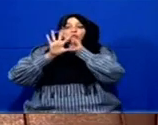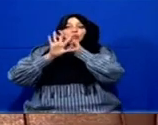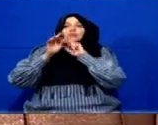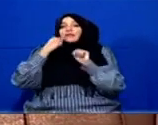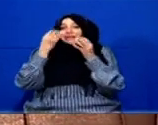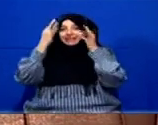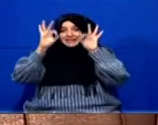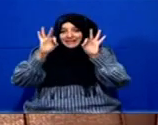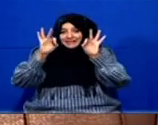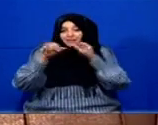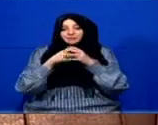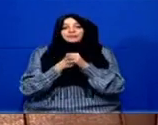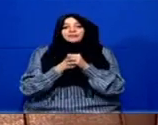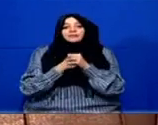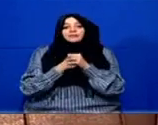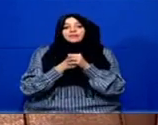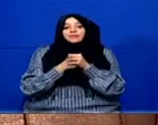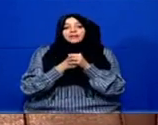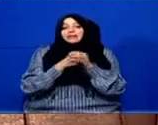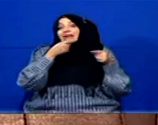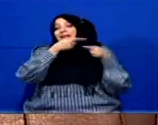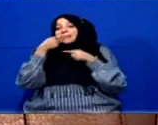ابناء بيت ضعيف رؤوس